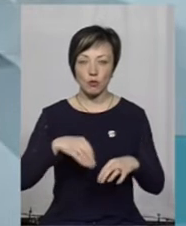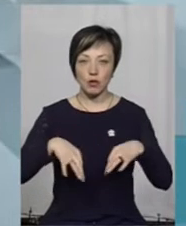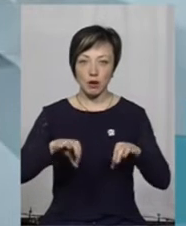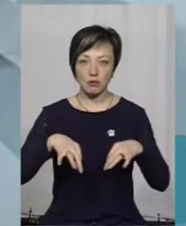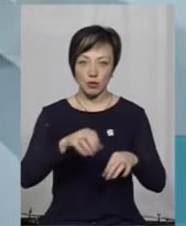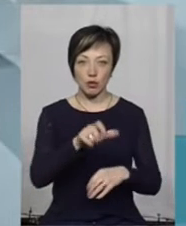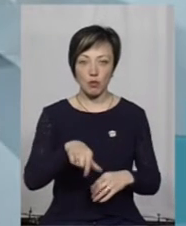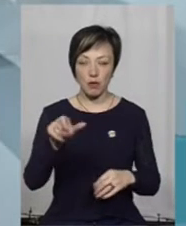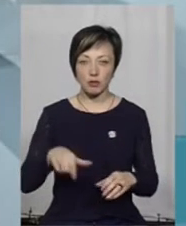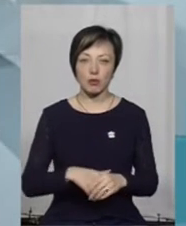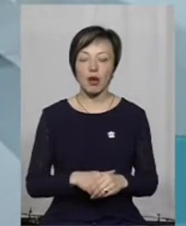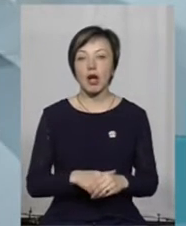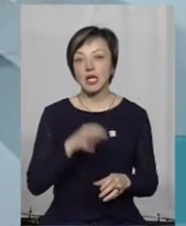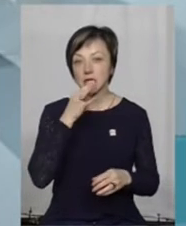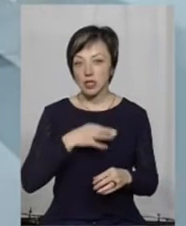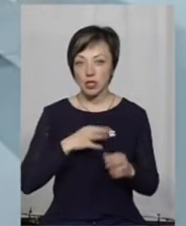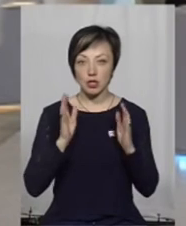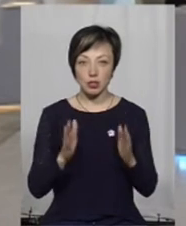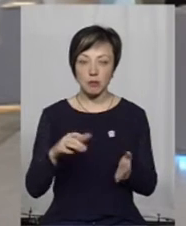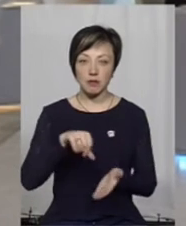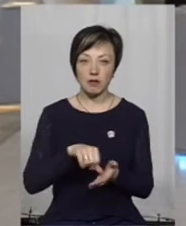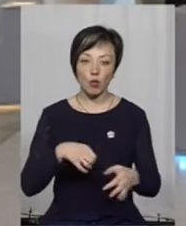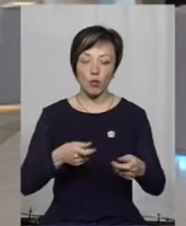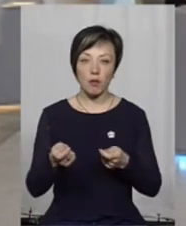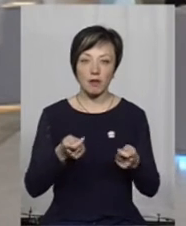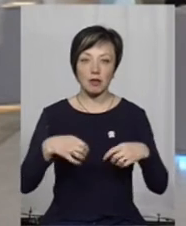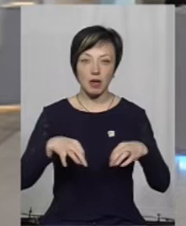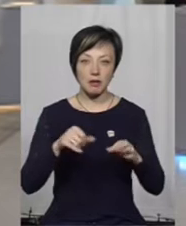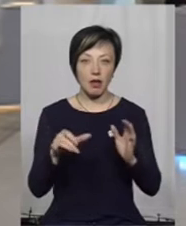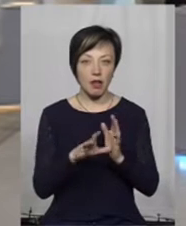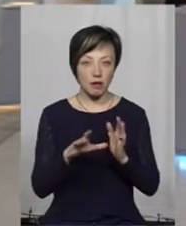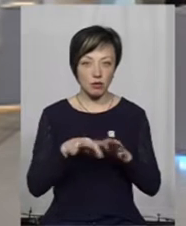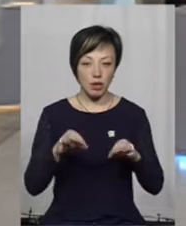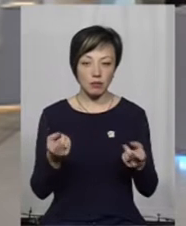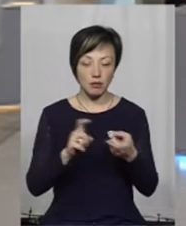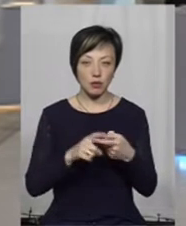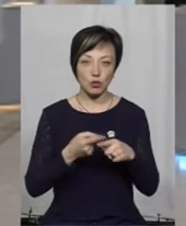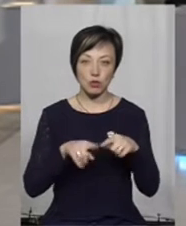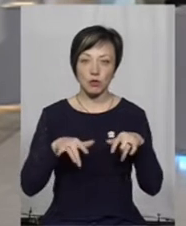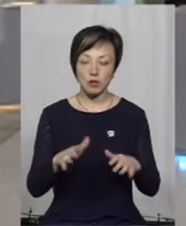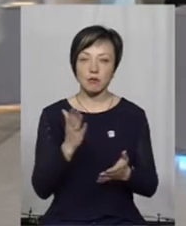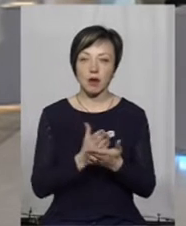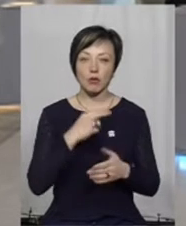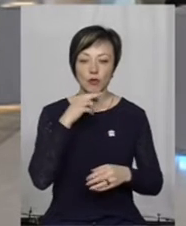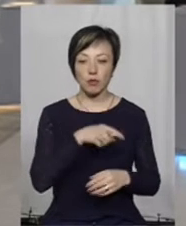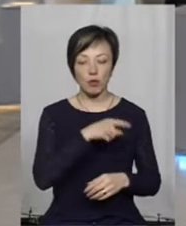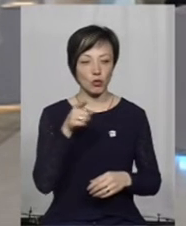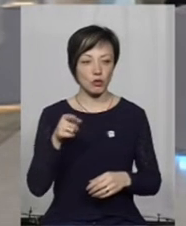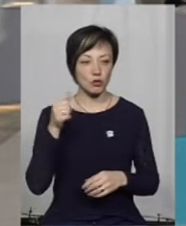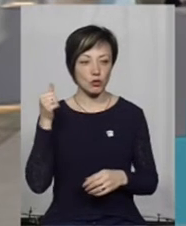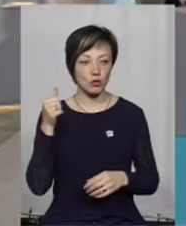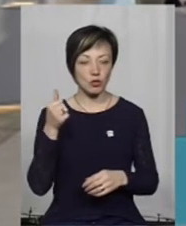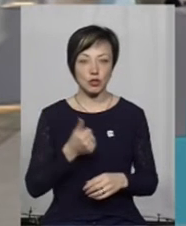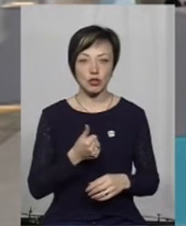громадському транспорті. А скажіть, лише представники управління транспорту і електротрансу дотичні до цього процесу? Маю на увазі впродовж того тижня?